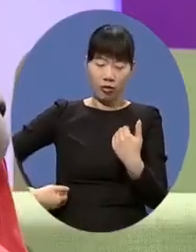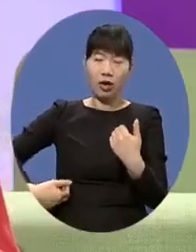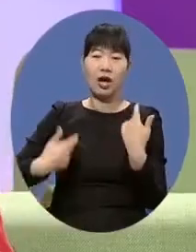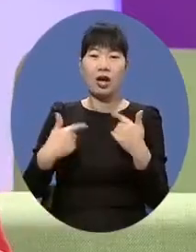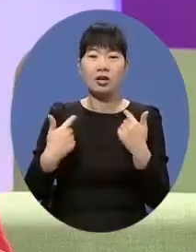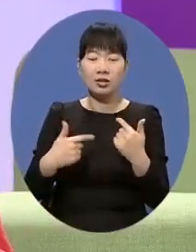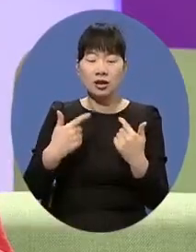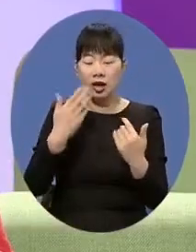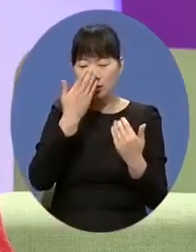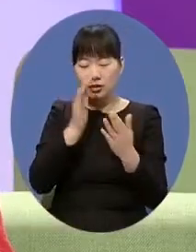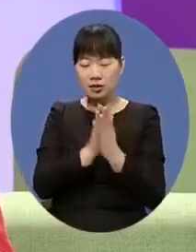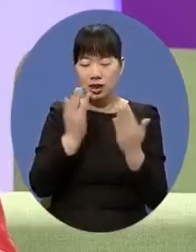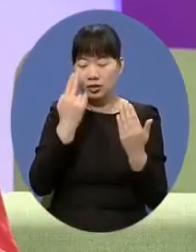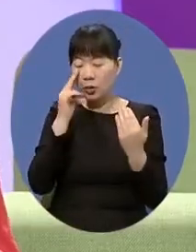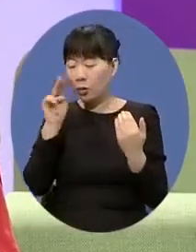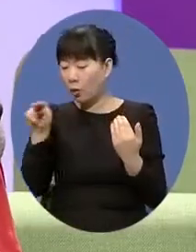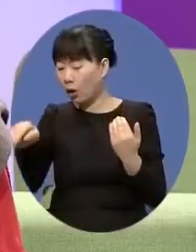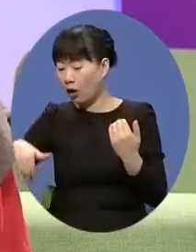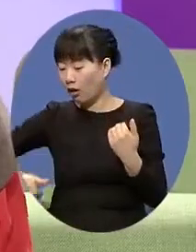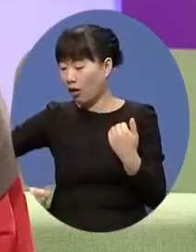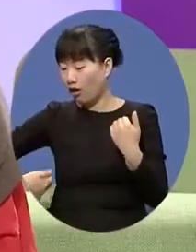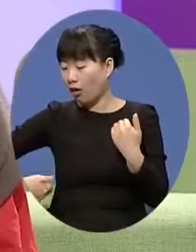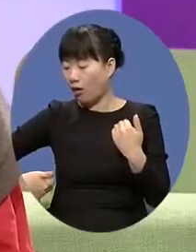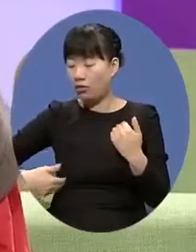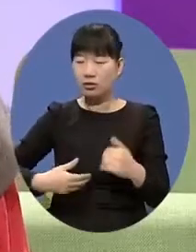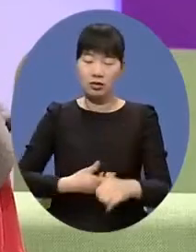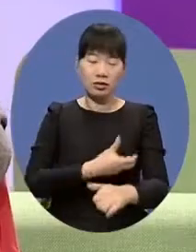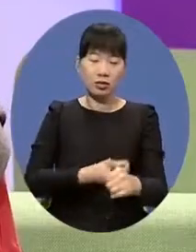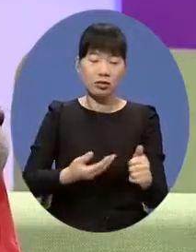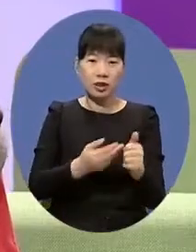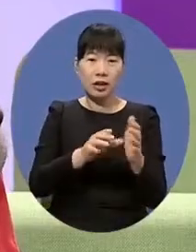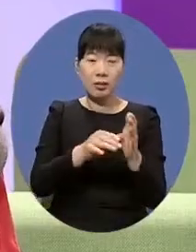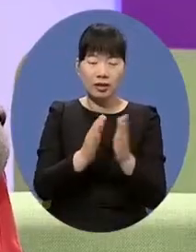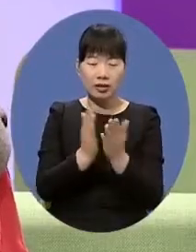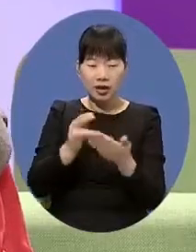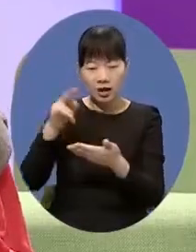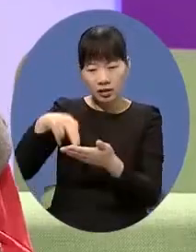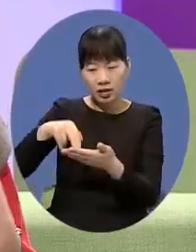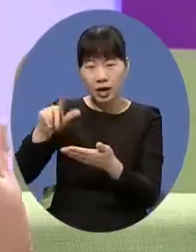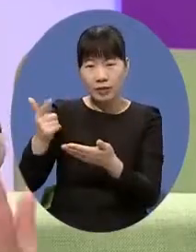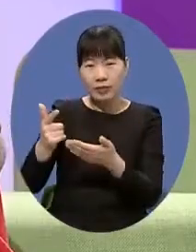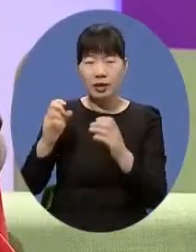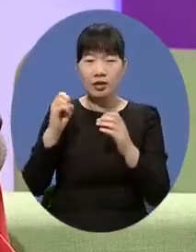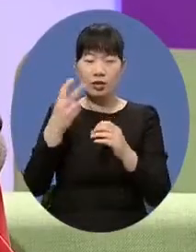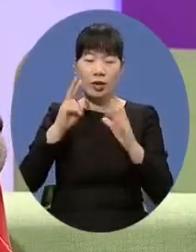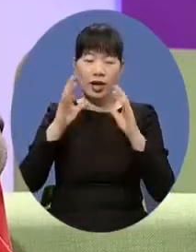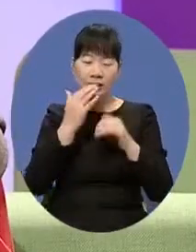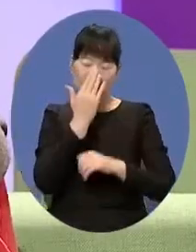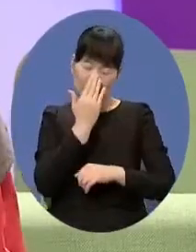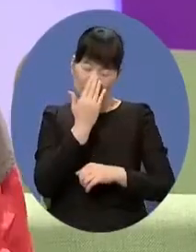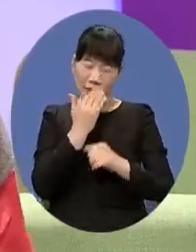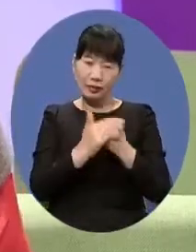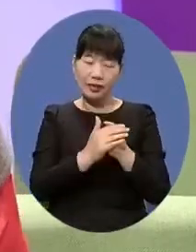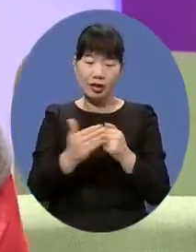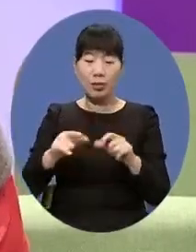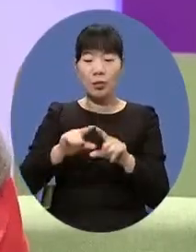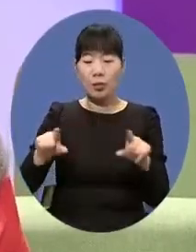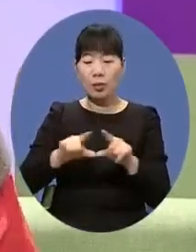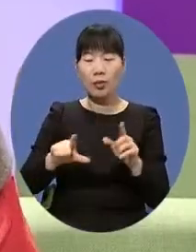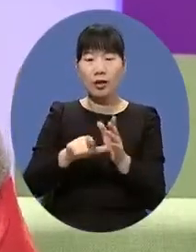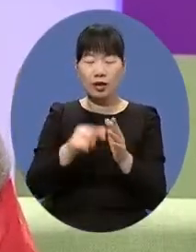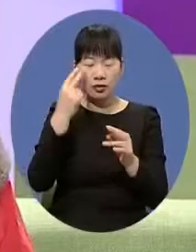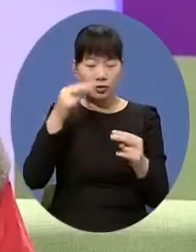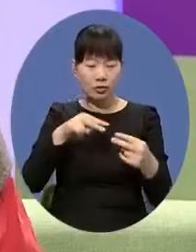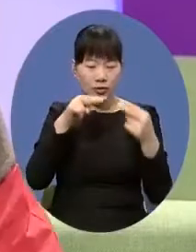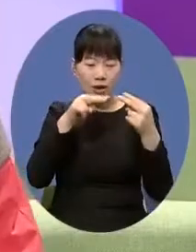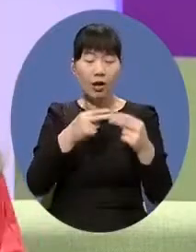항상 이렇게 책을 봤대요. 네. 그러니까 젖을 물릴 때만 책을 본 게 아니고 또 아기가 순했기 때문에 평상시에도 눈